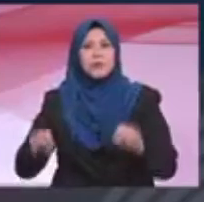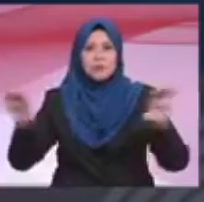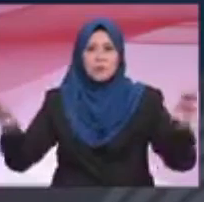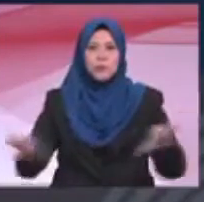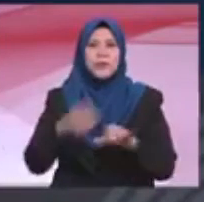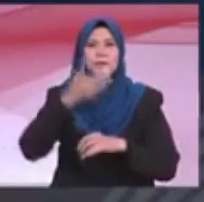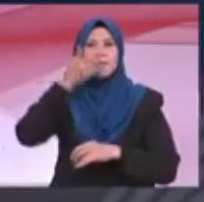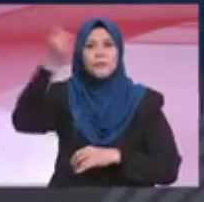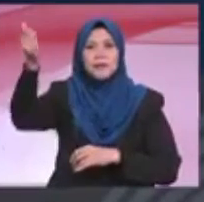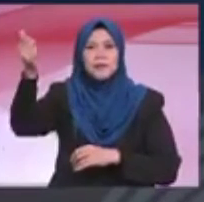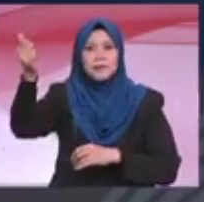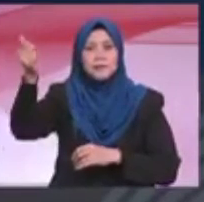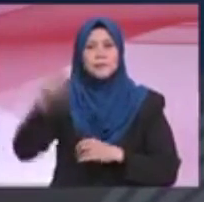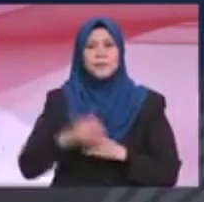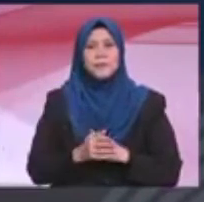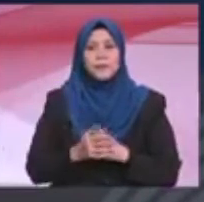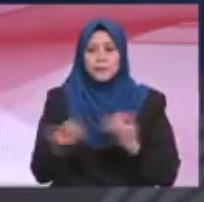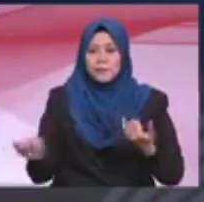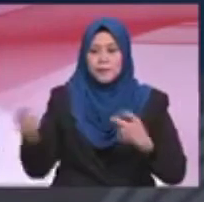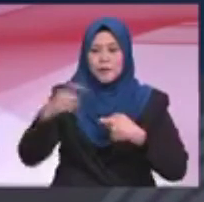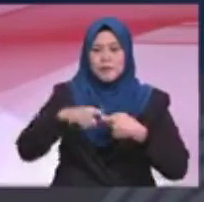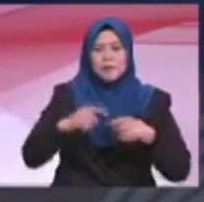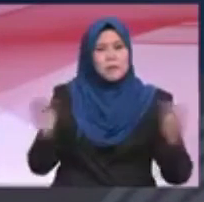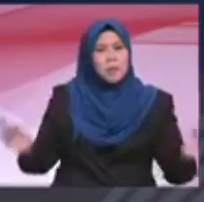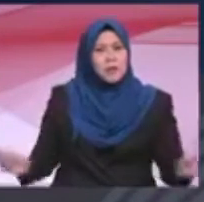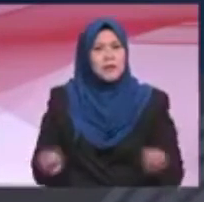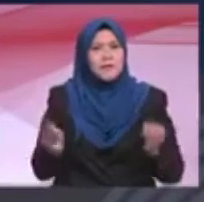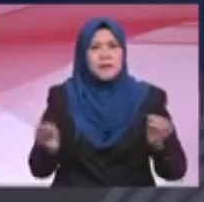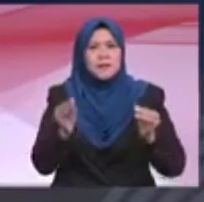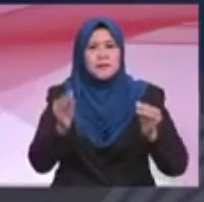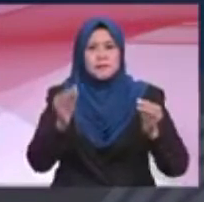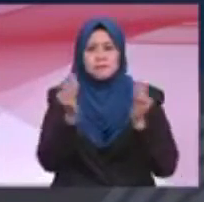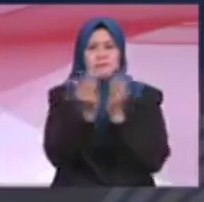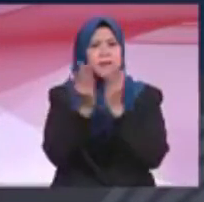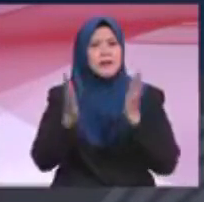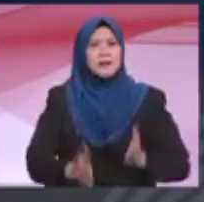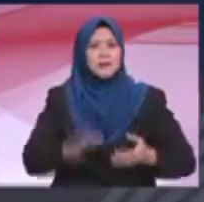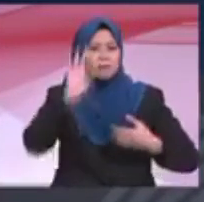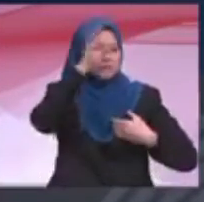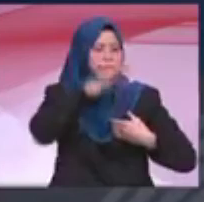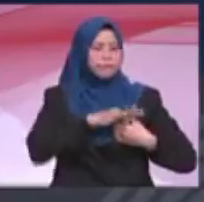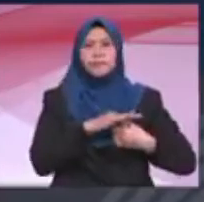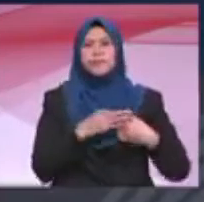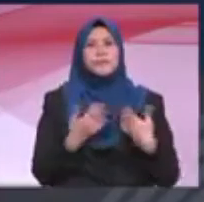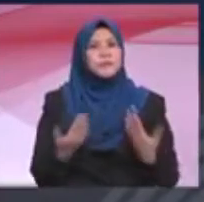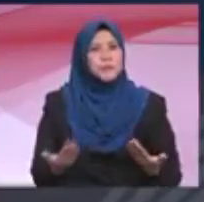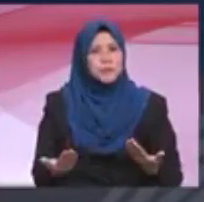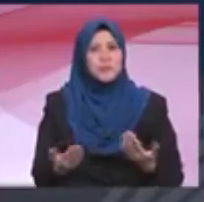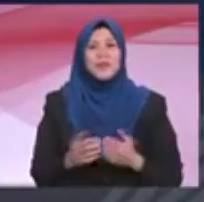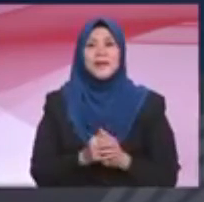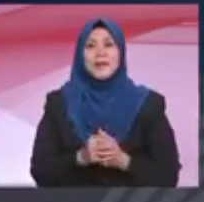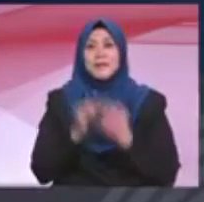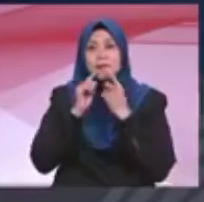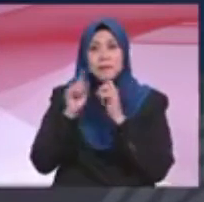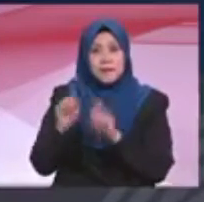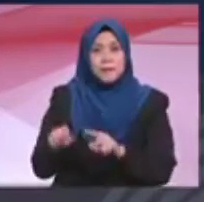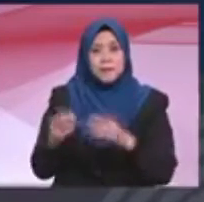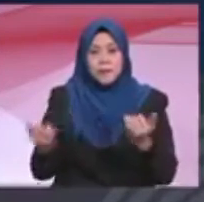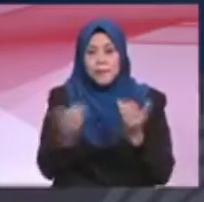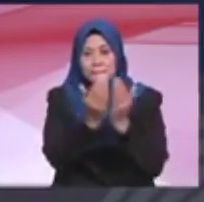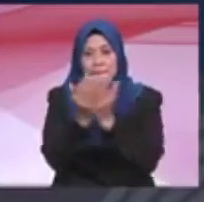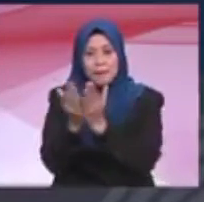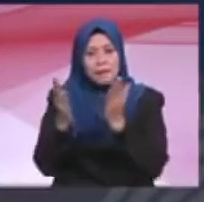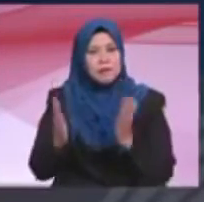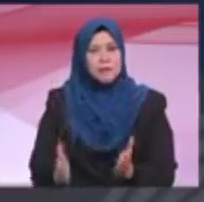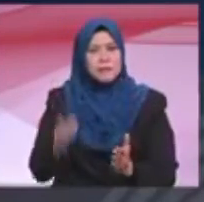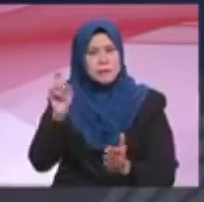laksanakan yang terbaik. Yang berkaitan dengan motivasi pelajar dan sebagainya, sebab itu kita tekankan tadi bahawa pelajar-pelajar